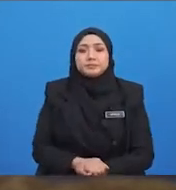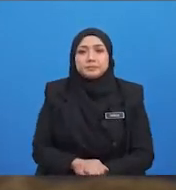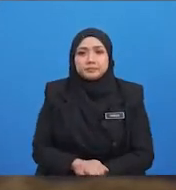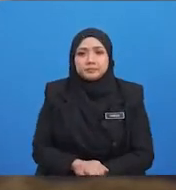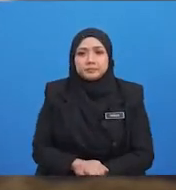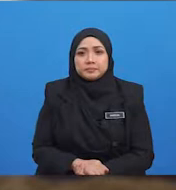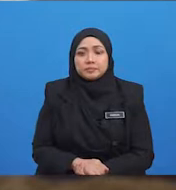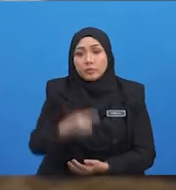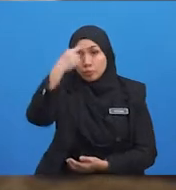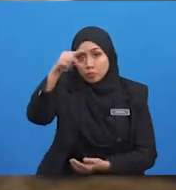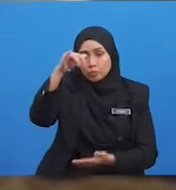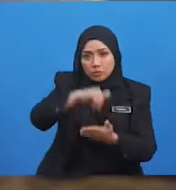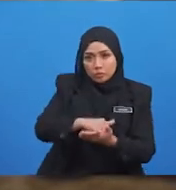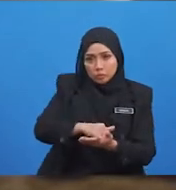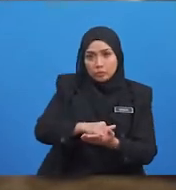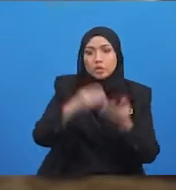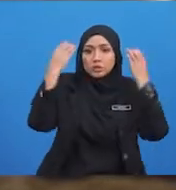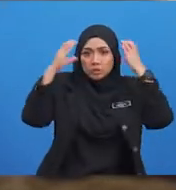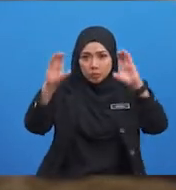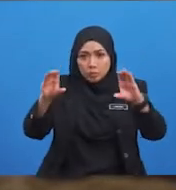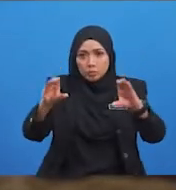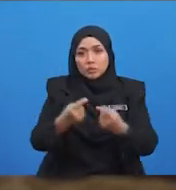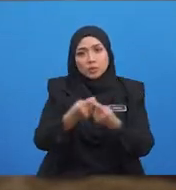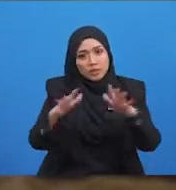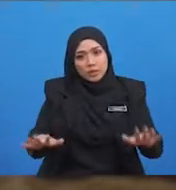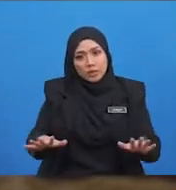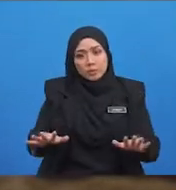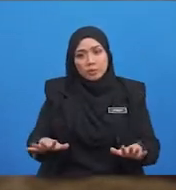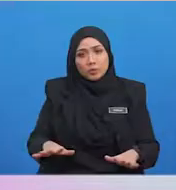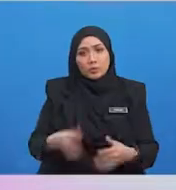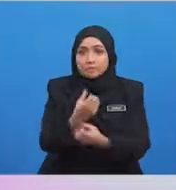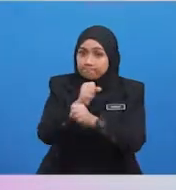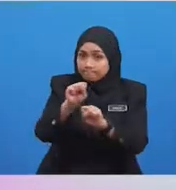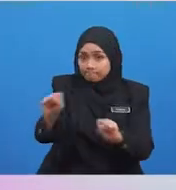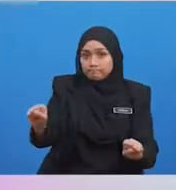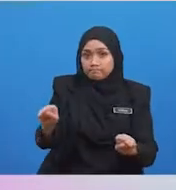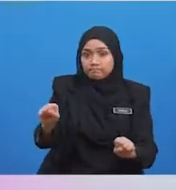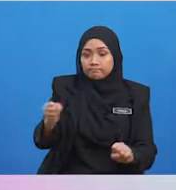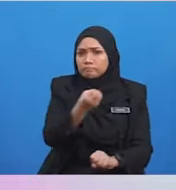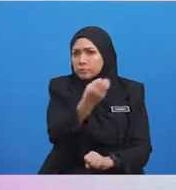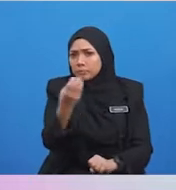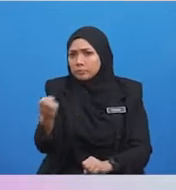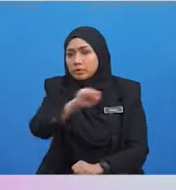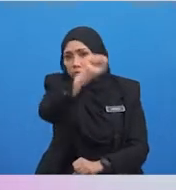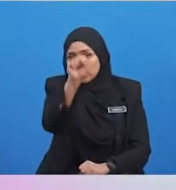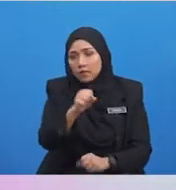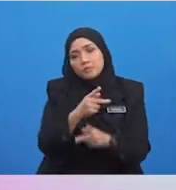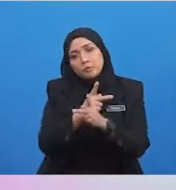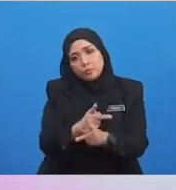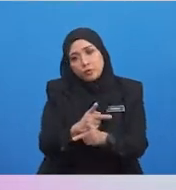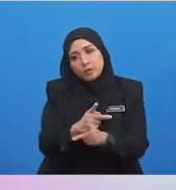ini. Untuk itu, cikgu telah pun menyediakan beberapa soalan pengukuhan.